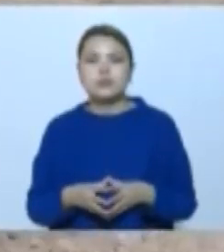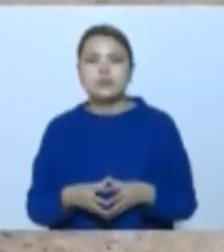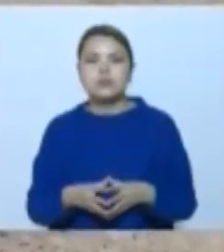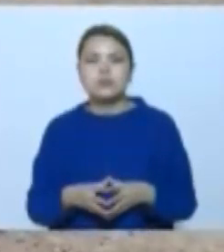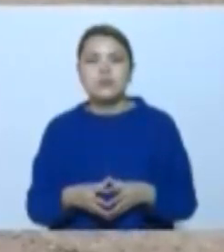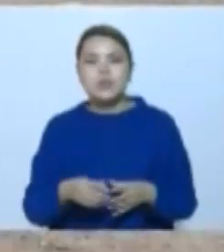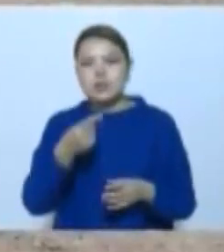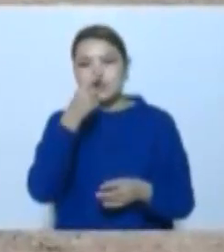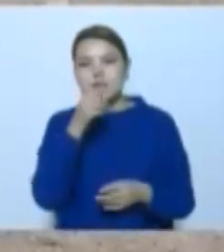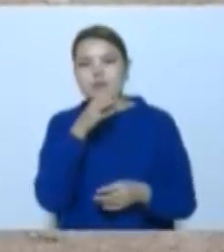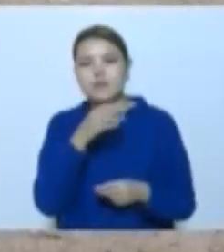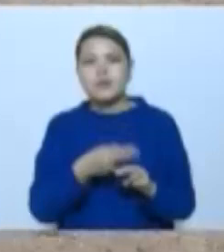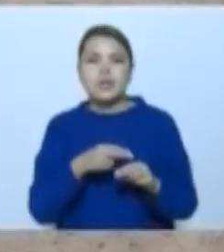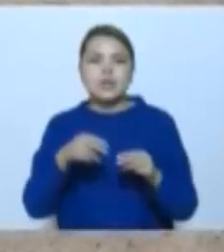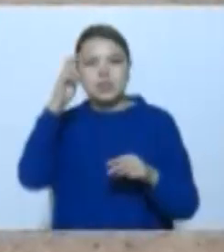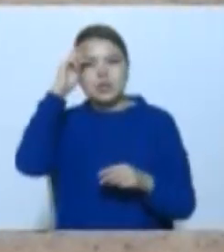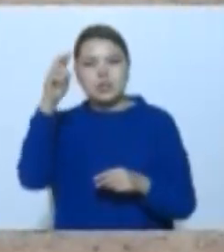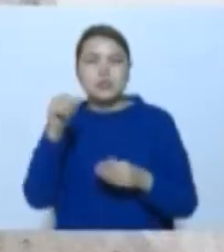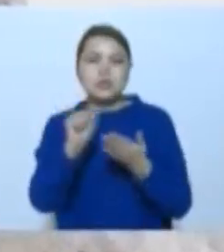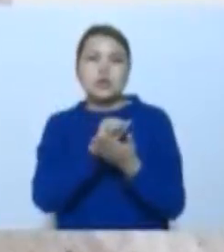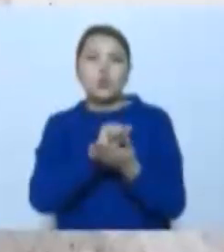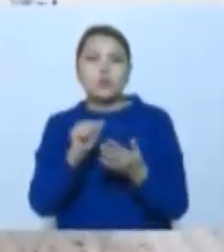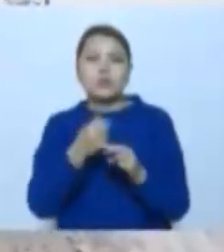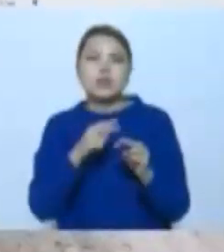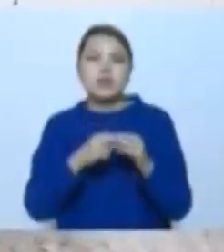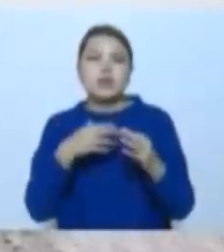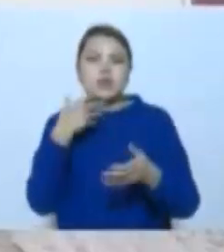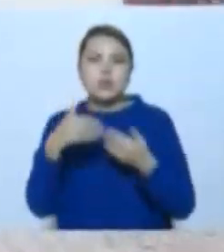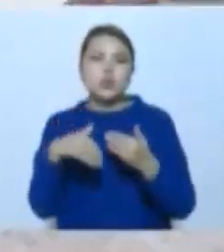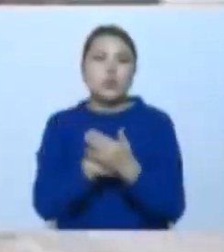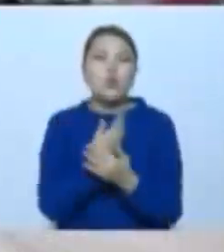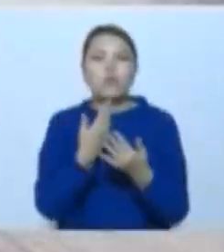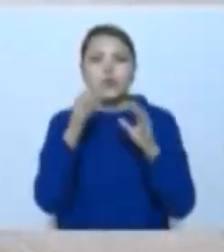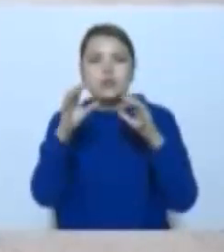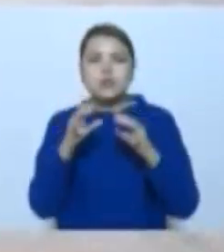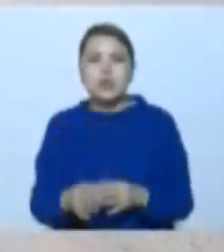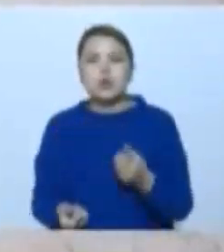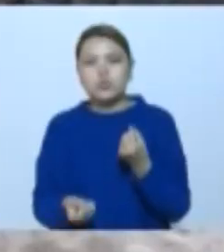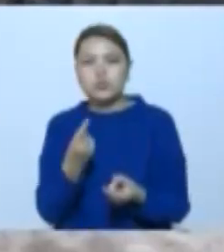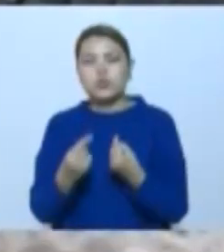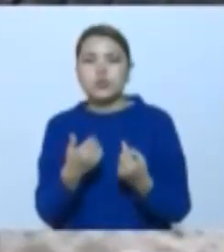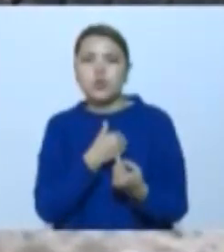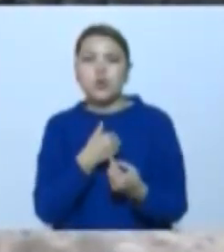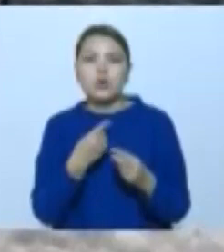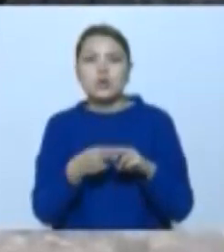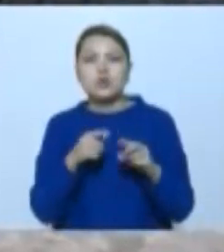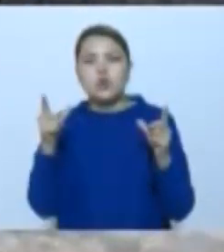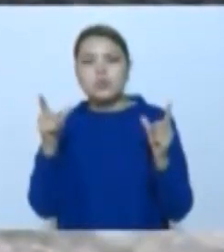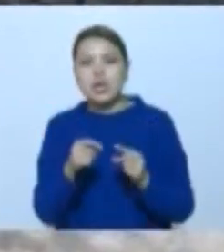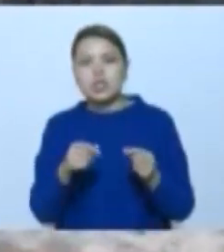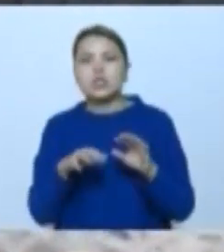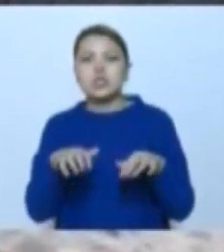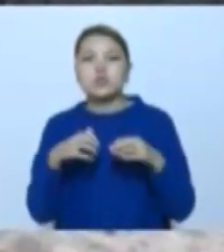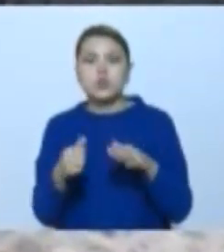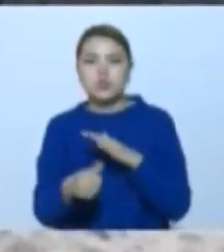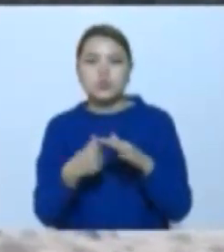В скором времени чиновники намерены пересмотреть закон о животных. В новом документе будут затронуты такие вопросы, как сокращение количества животных на